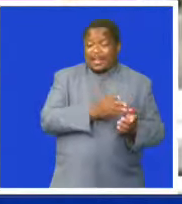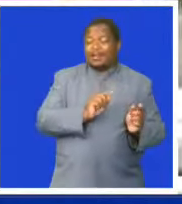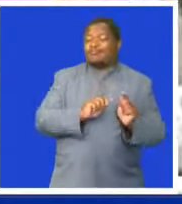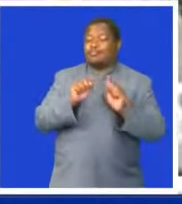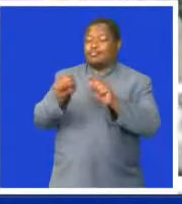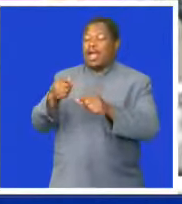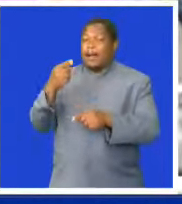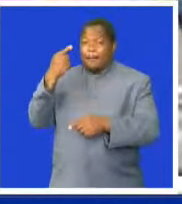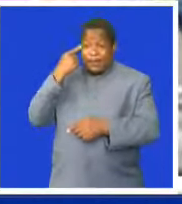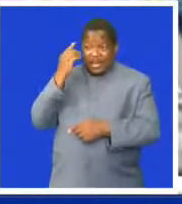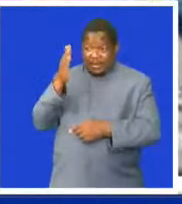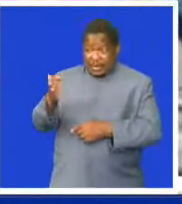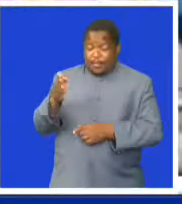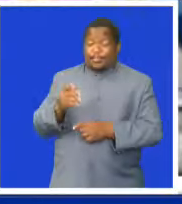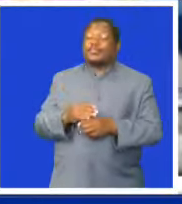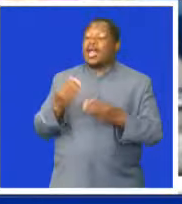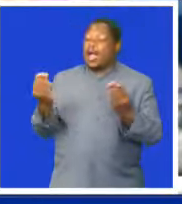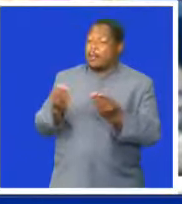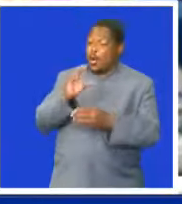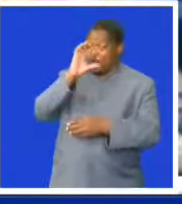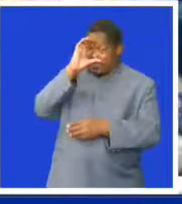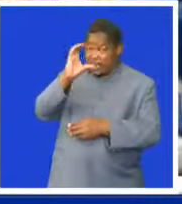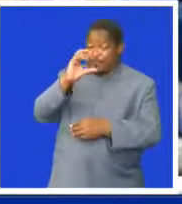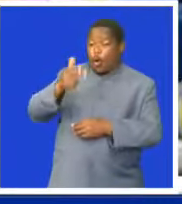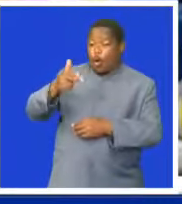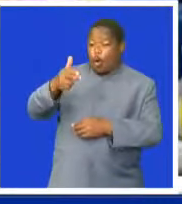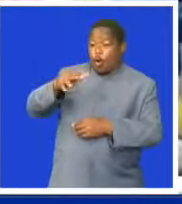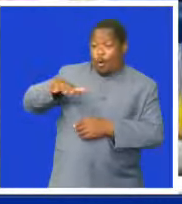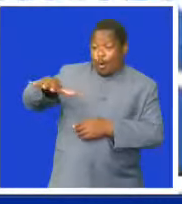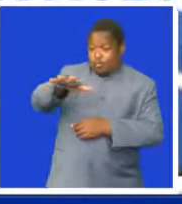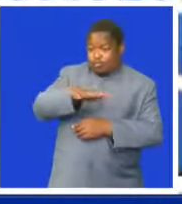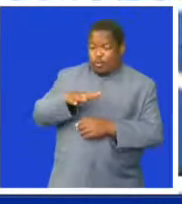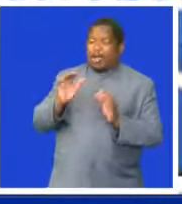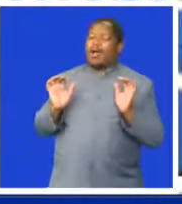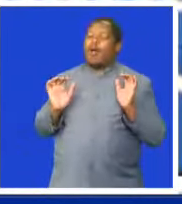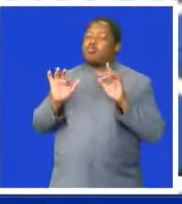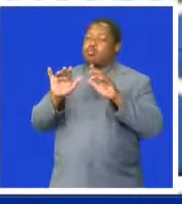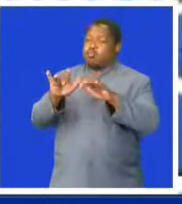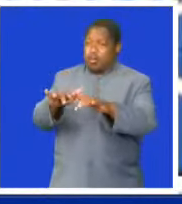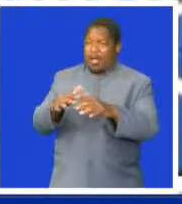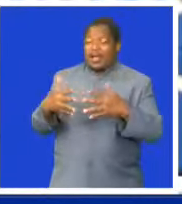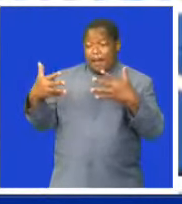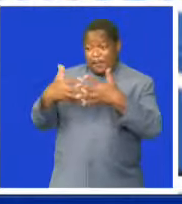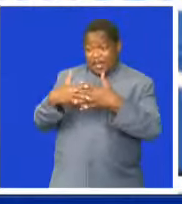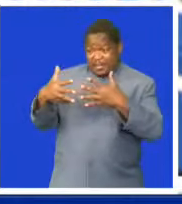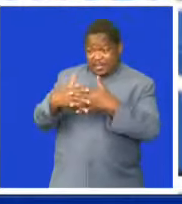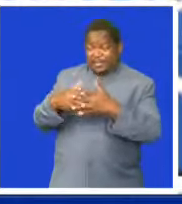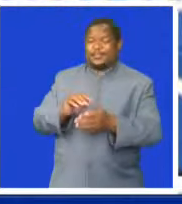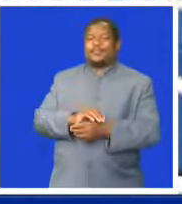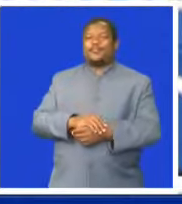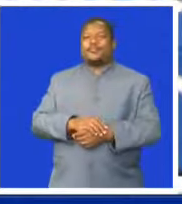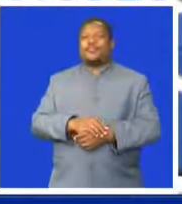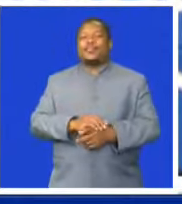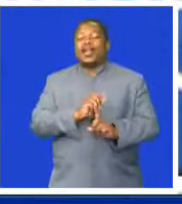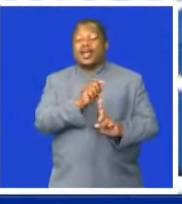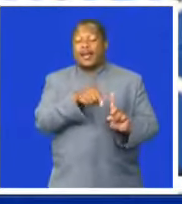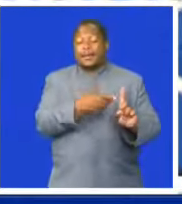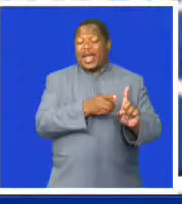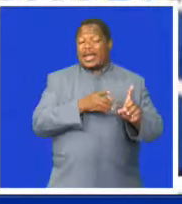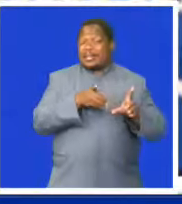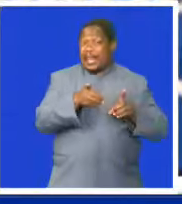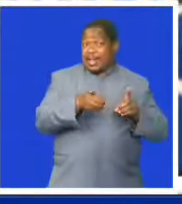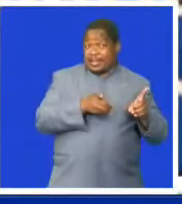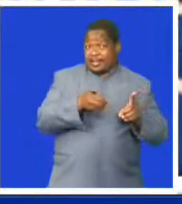imigomo letawusita ekuphumeleliseni lesicubulo. Ngokusho kwa Quinton Dlamini lophethe inhlelo kulenhlangano